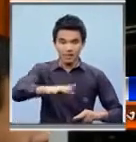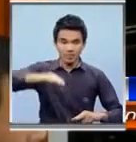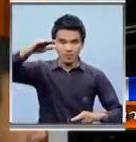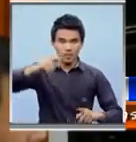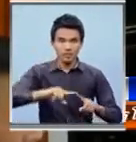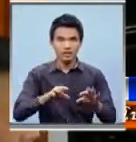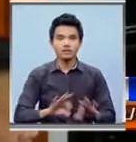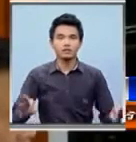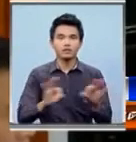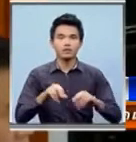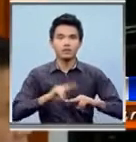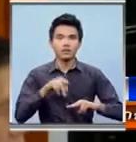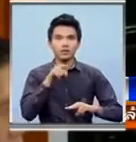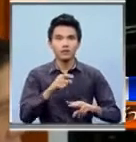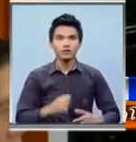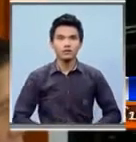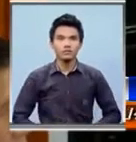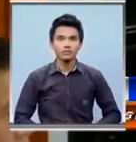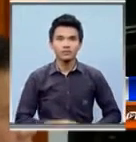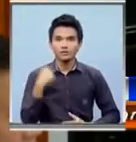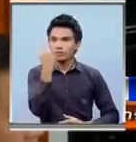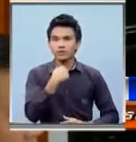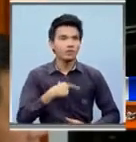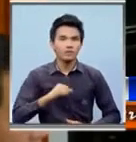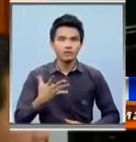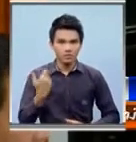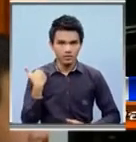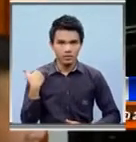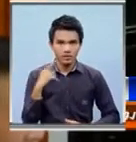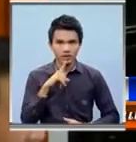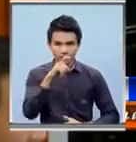นะมีใครเห็นชอบไหมครับ